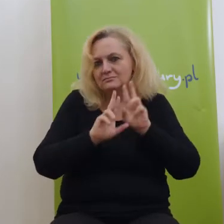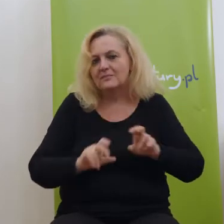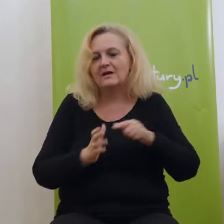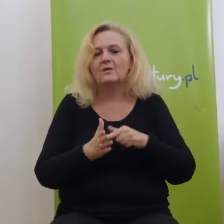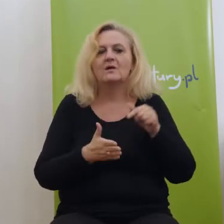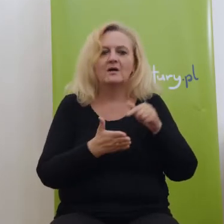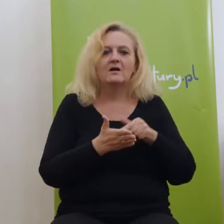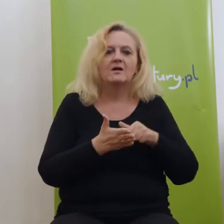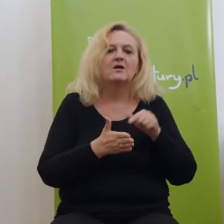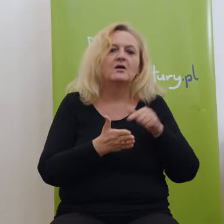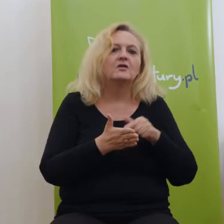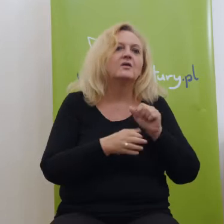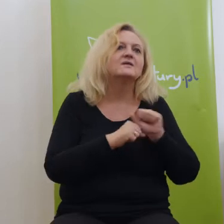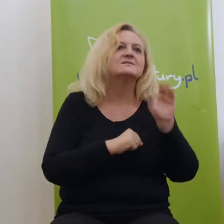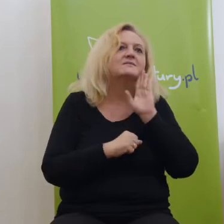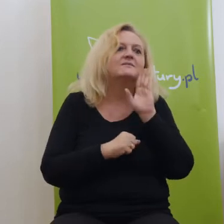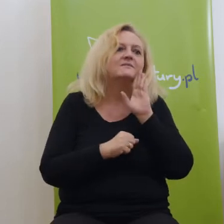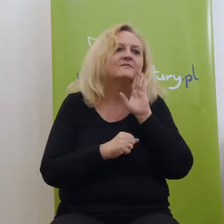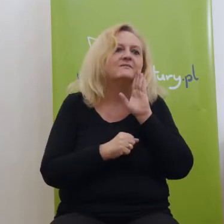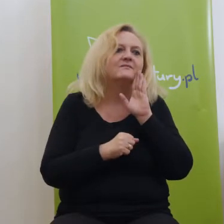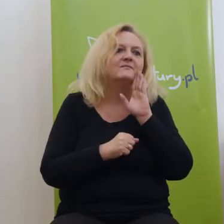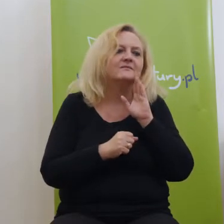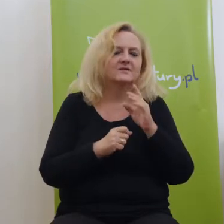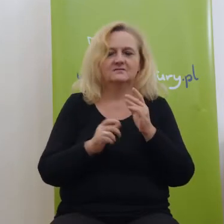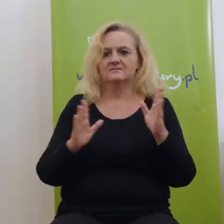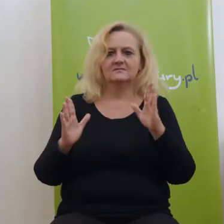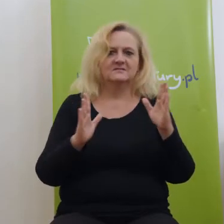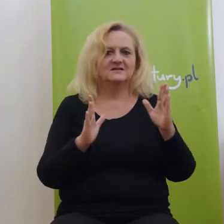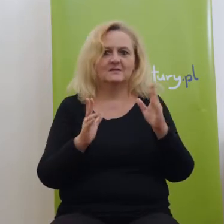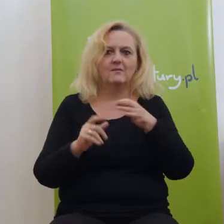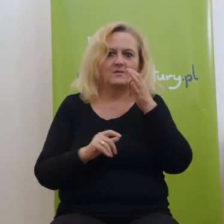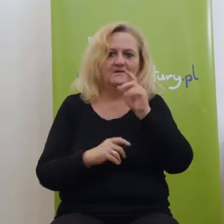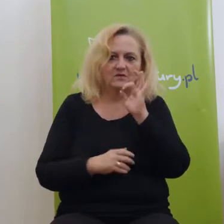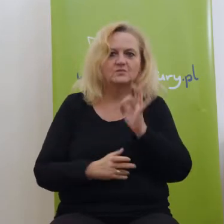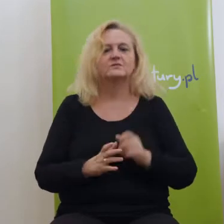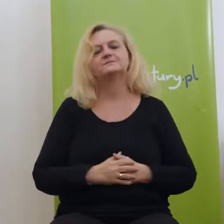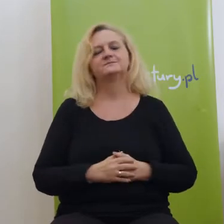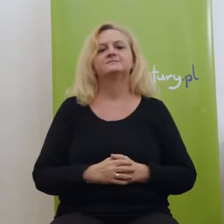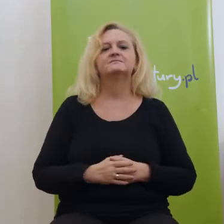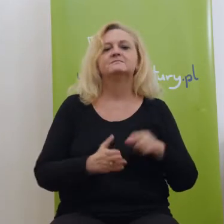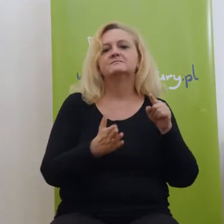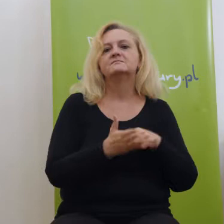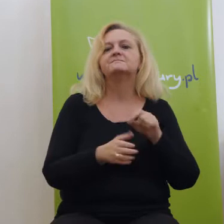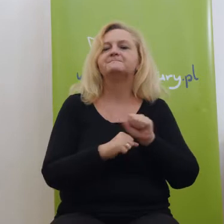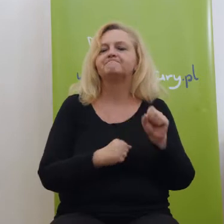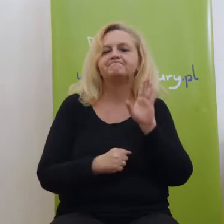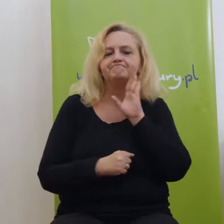dość bliska, szczególnie, bo to jest... Przepraszam, coś tutaj zasłaniam. O, teraz jest dobrze. To jest